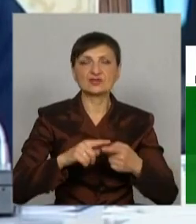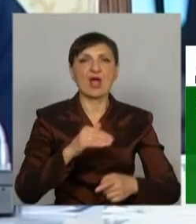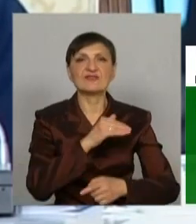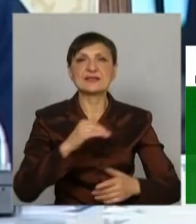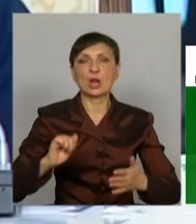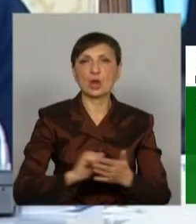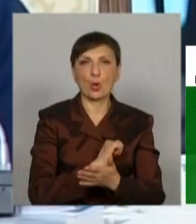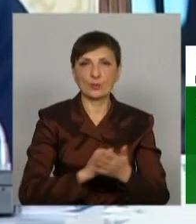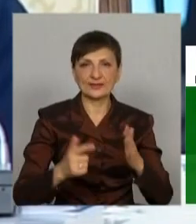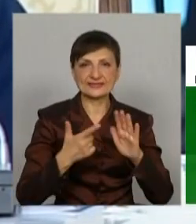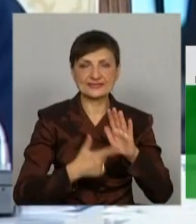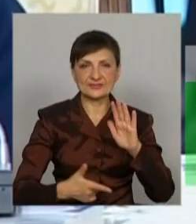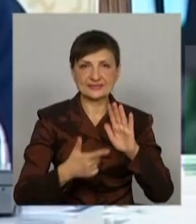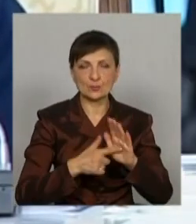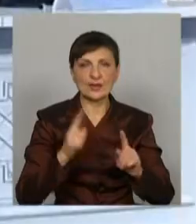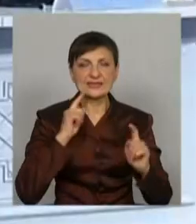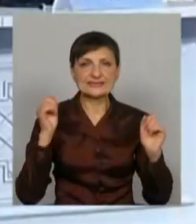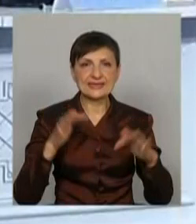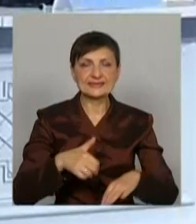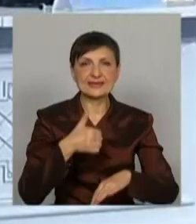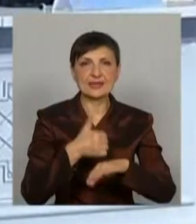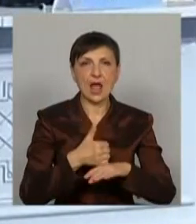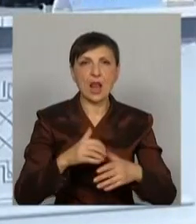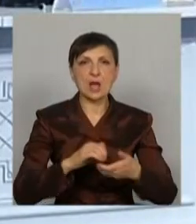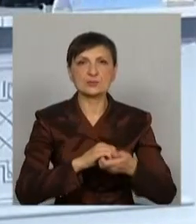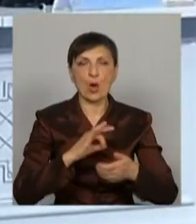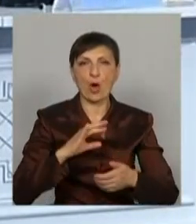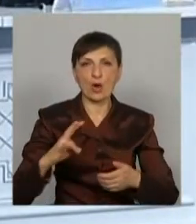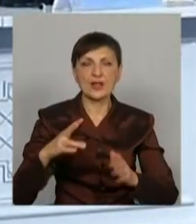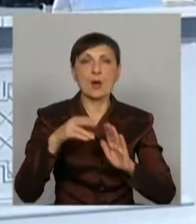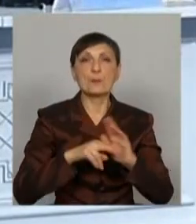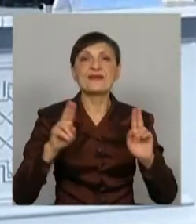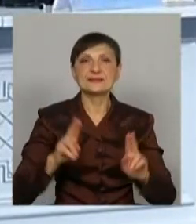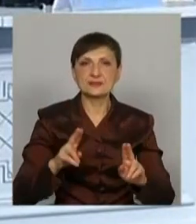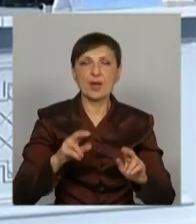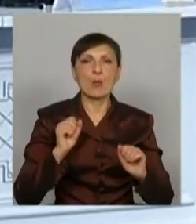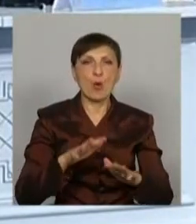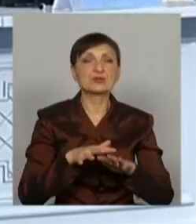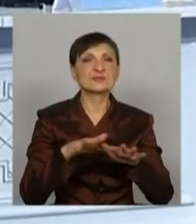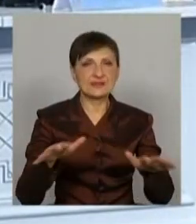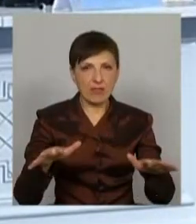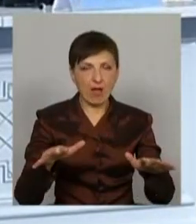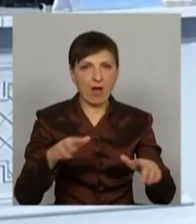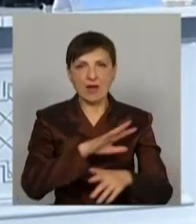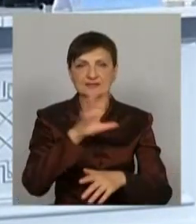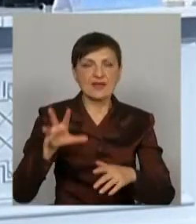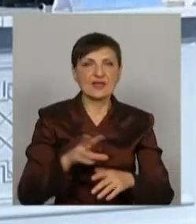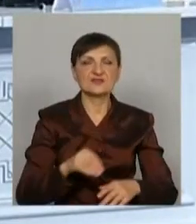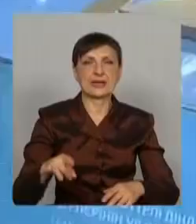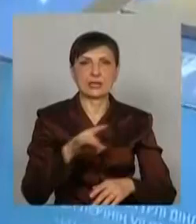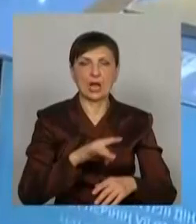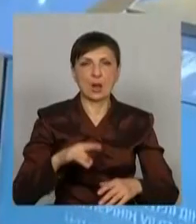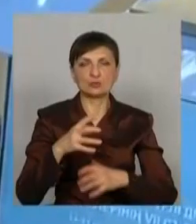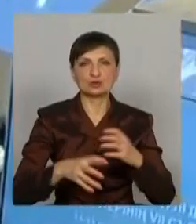документа 77 сессии генеральной ассамблеи оон принципа содержащиеся в ней могут распространяться на всех региональных международных